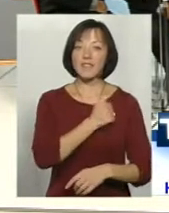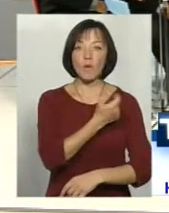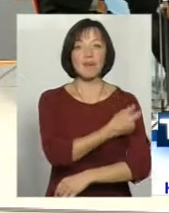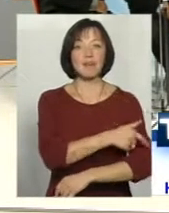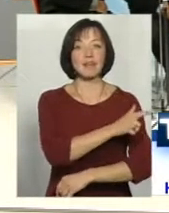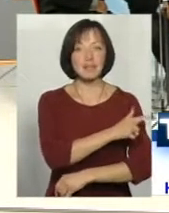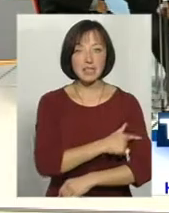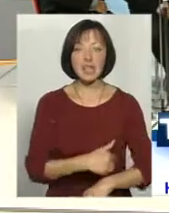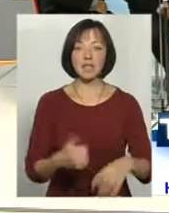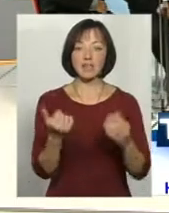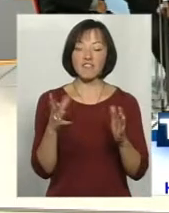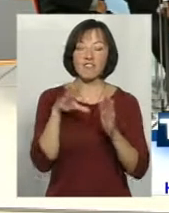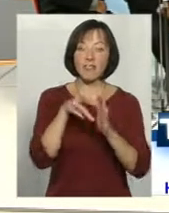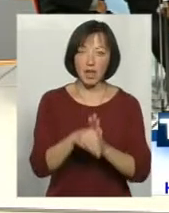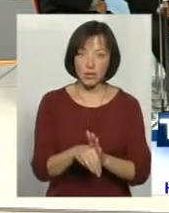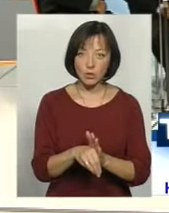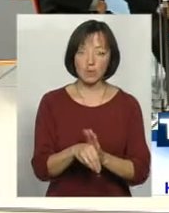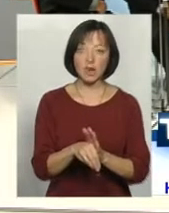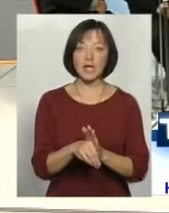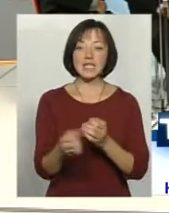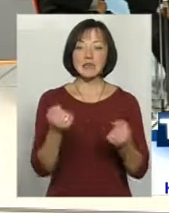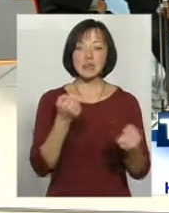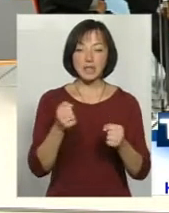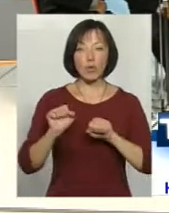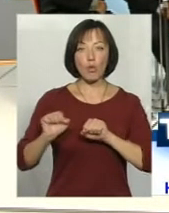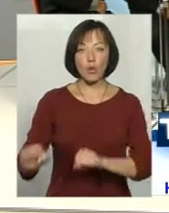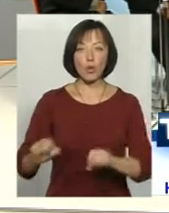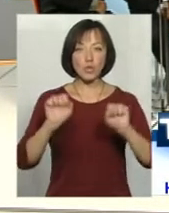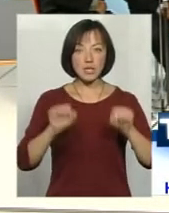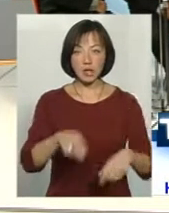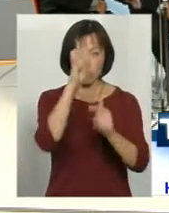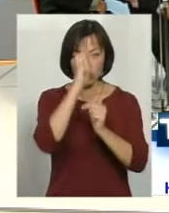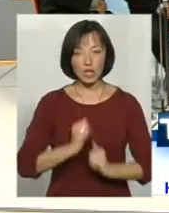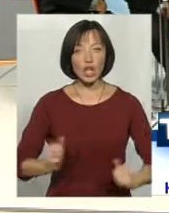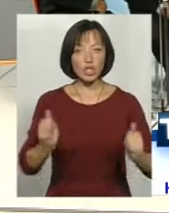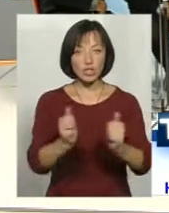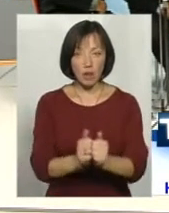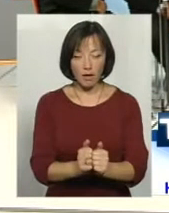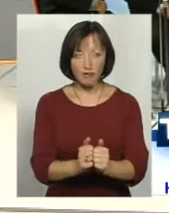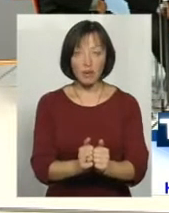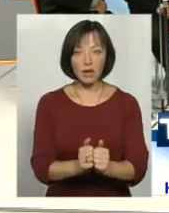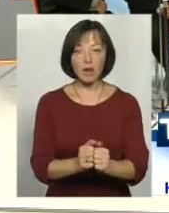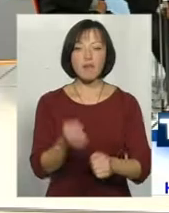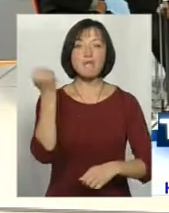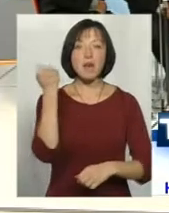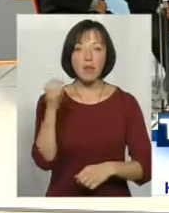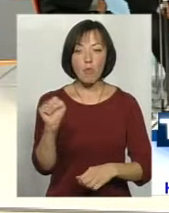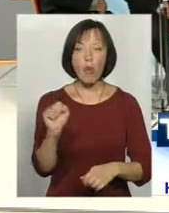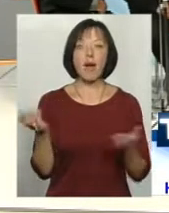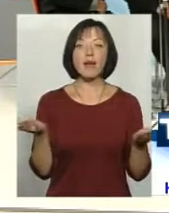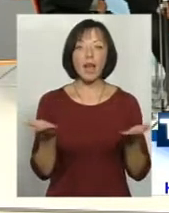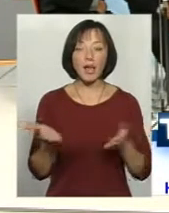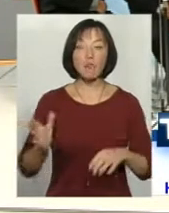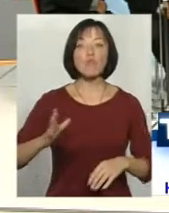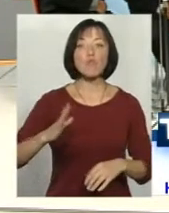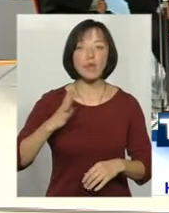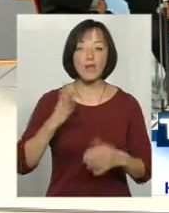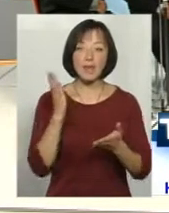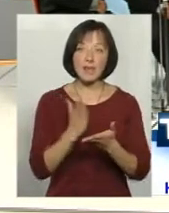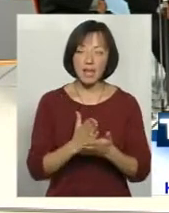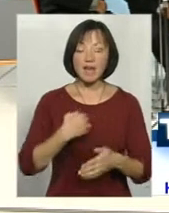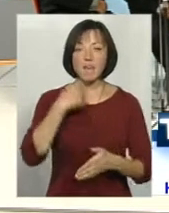медицина, свій внесок зміцнення обороноздатності нашої держави в перемогах тих, які були, є,